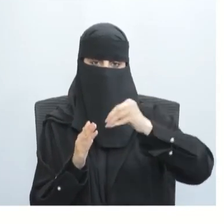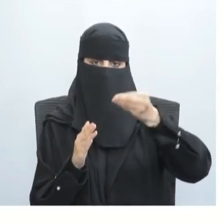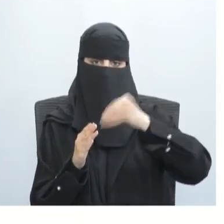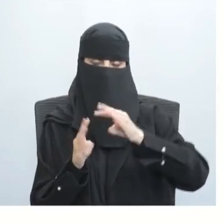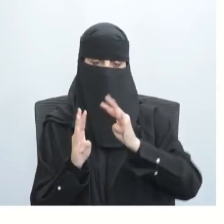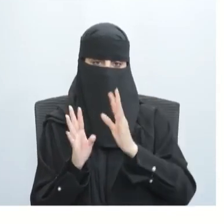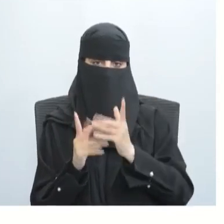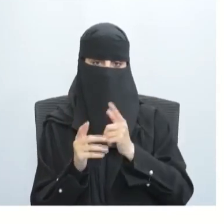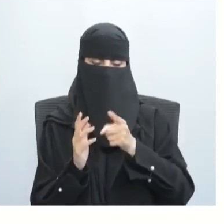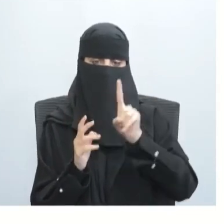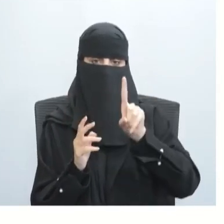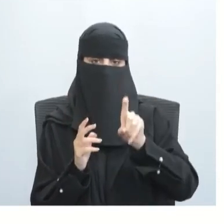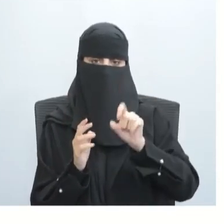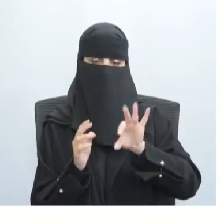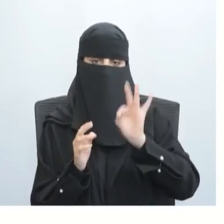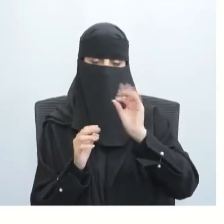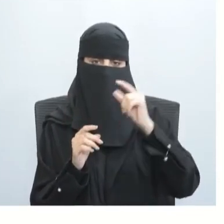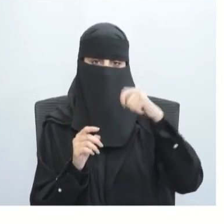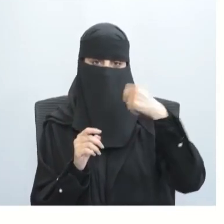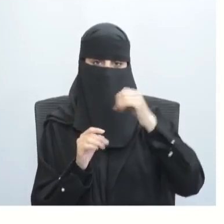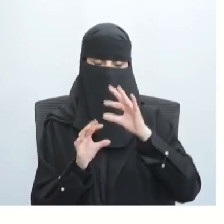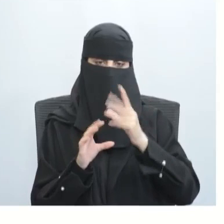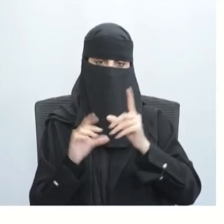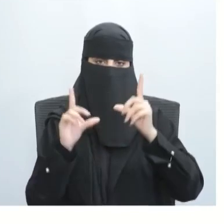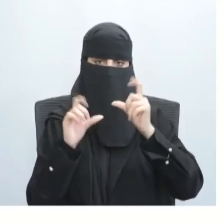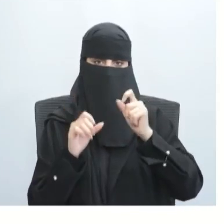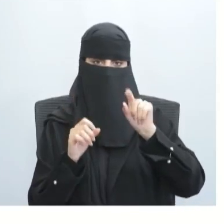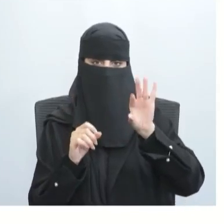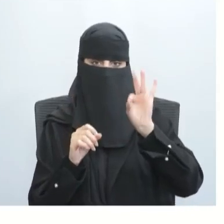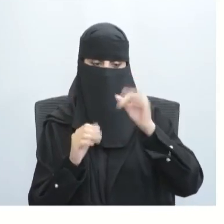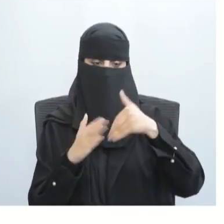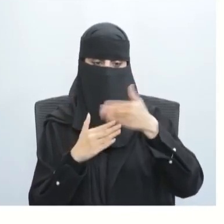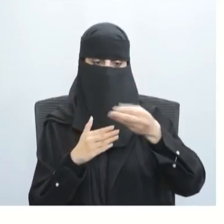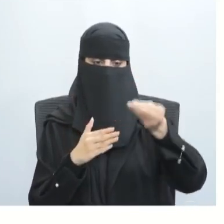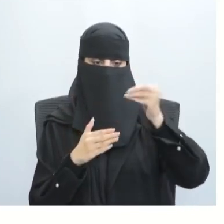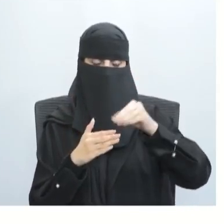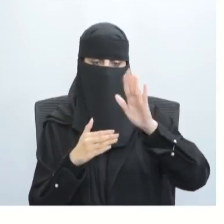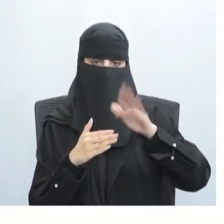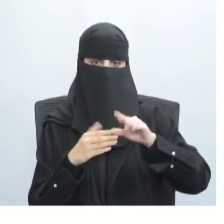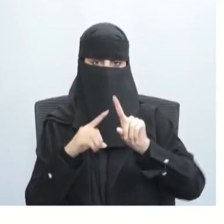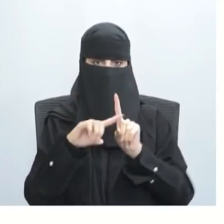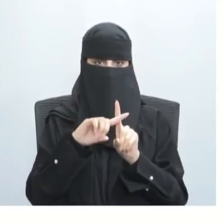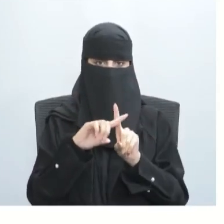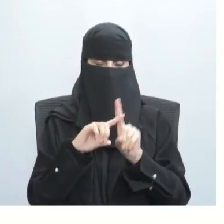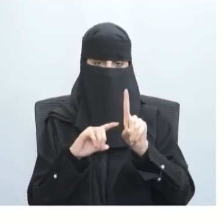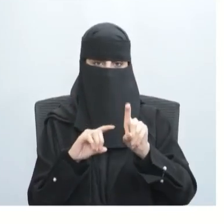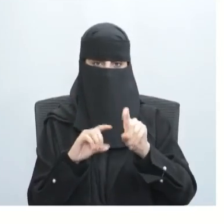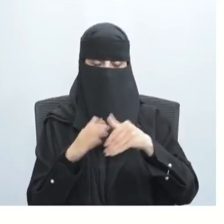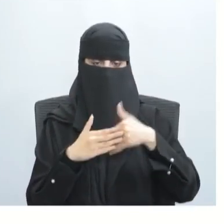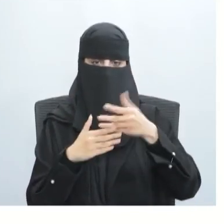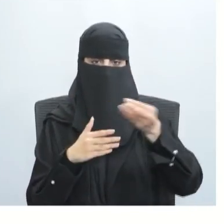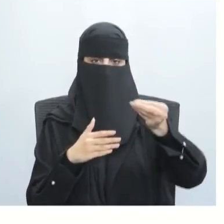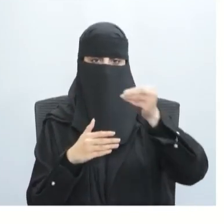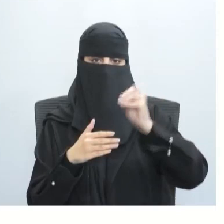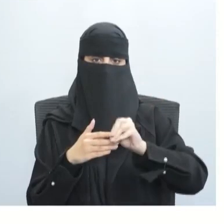بعد ذلك نستطيع ادراج الملف الذي نريد الى المخطط الزمني وذلك بالضغط